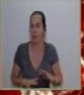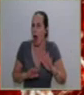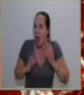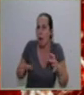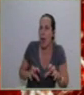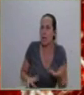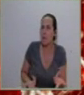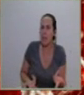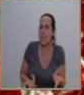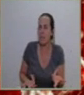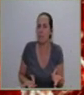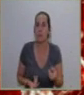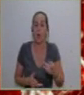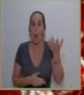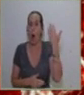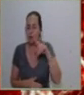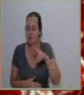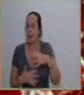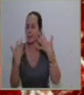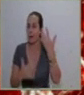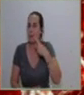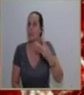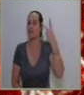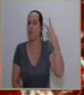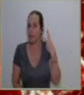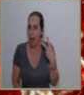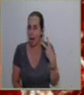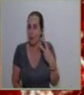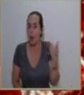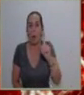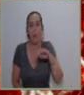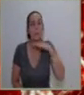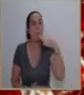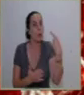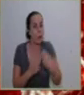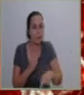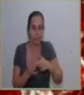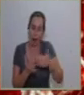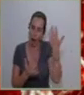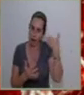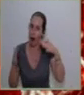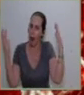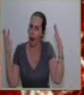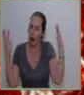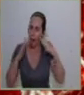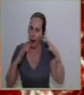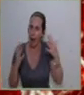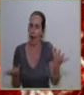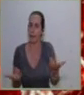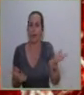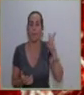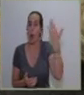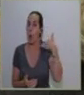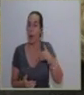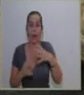עצבני? יש לו סיפור לפני שנתיים, הוא לא הספקנו לקנות, כי אתה יודע, היה לחץ. ולא היה